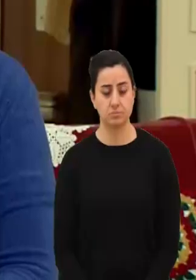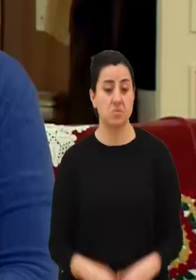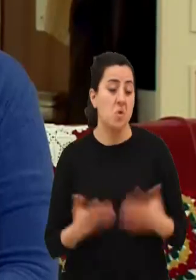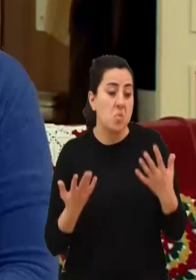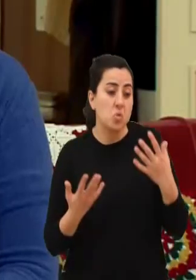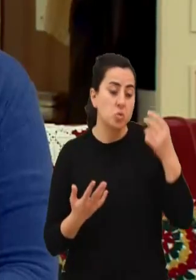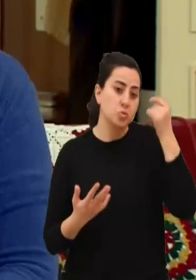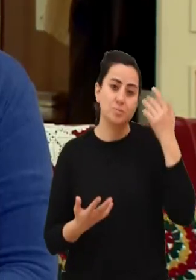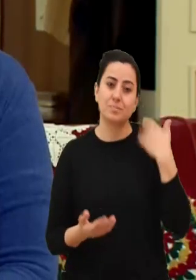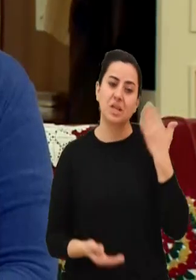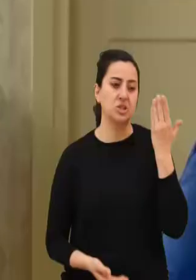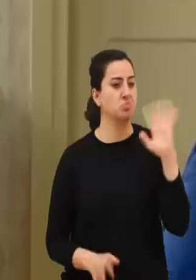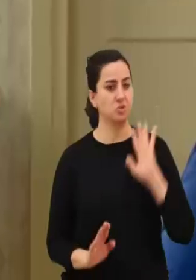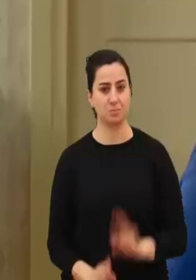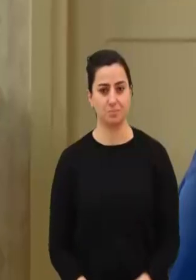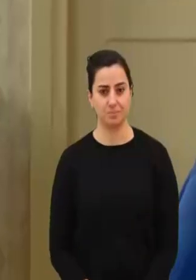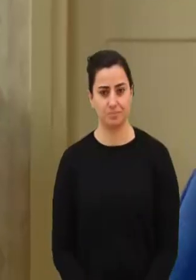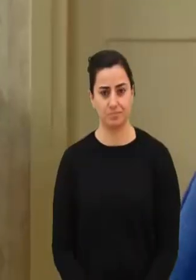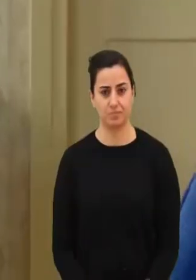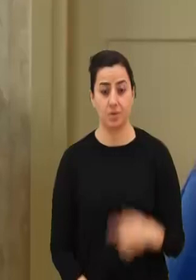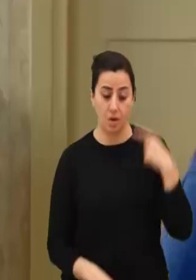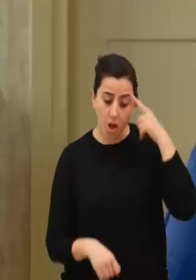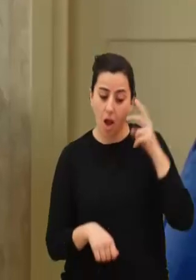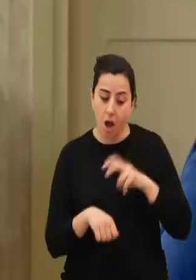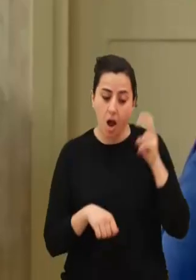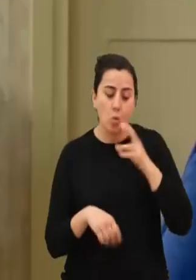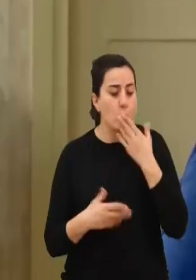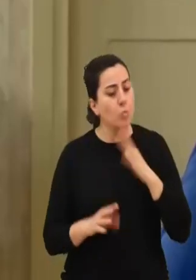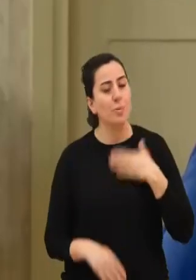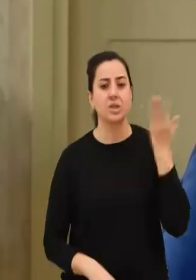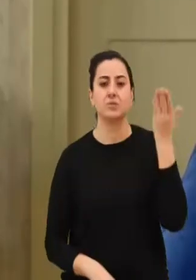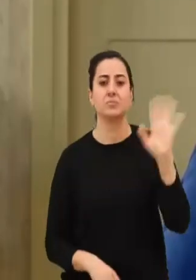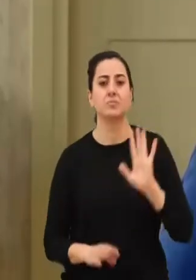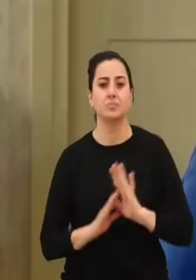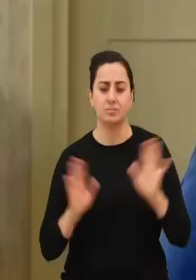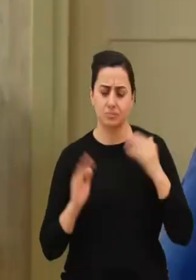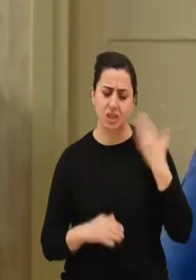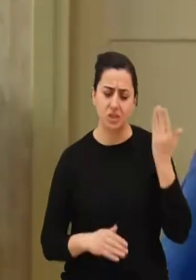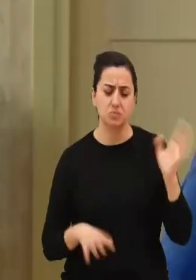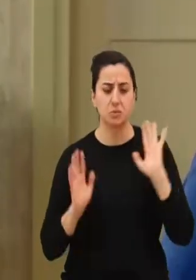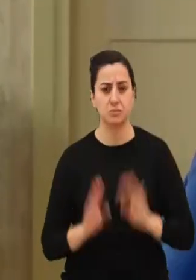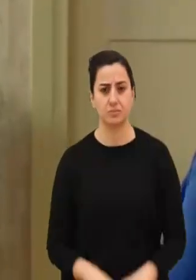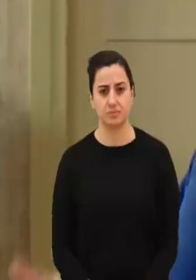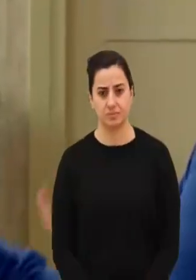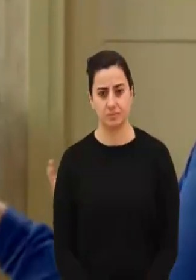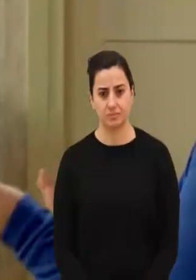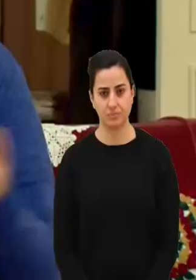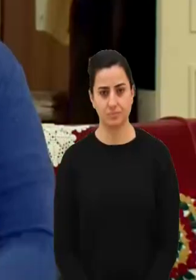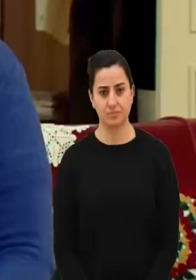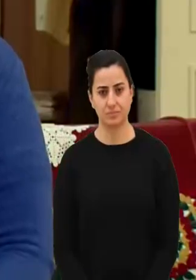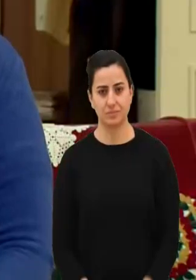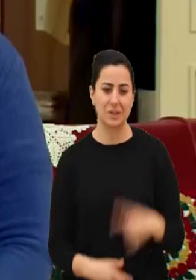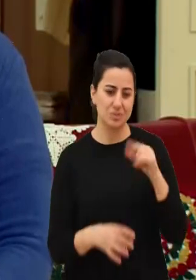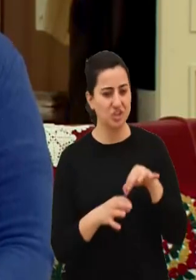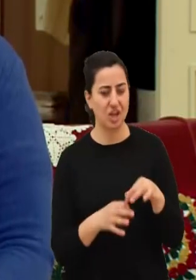Ama gene gitmeyeceğim yok. Hatırlasam da gitmeyeceğim. Beçi yok hiçbir şey ama gene gitmeyeceğim. Buradayım komşu. Ya bir çay